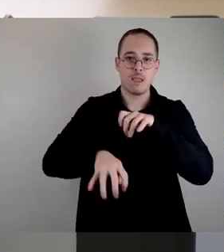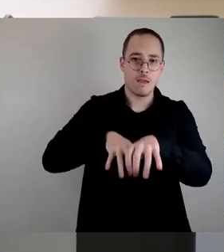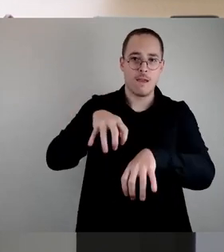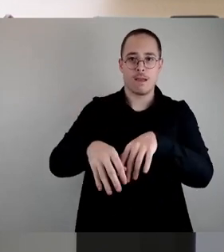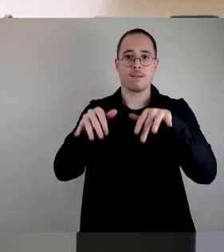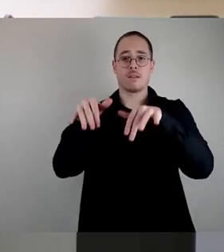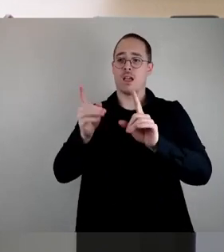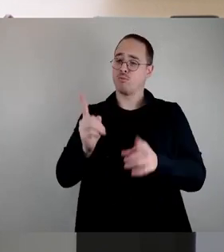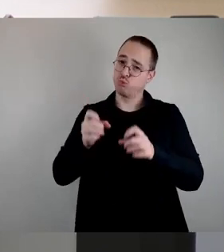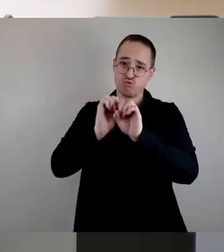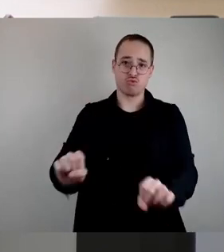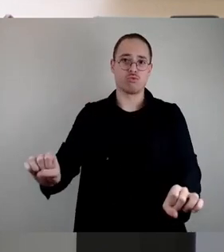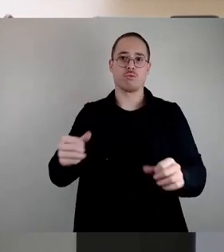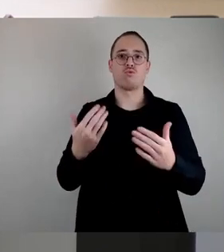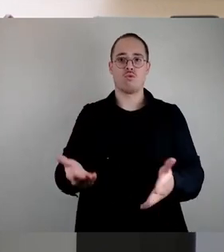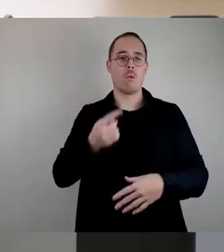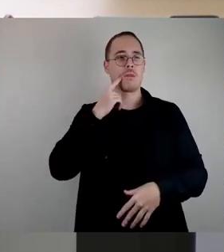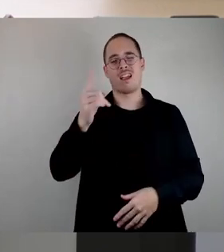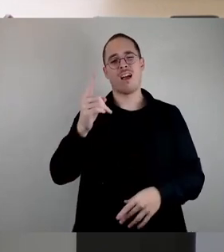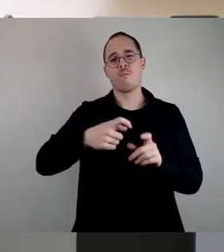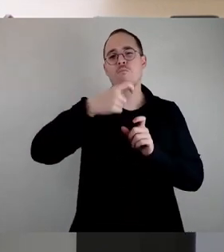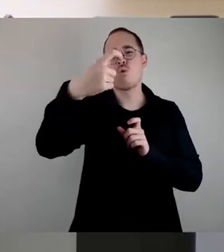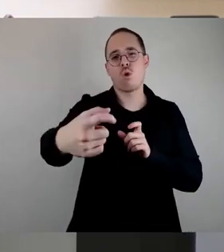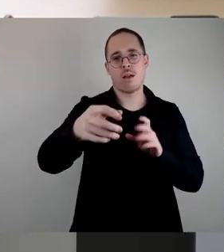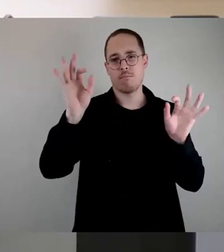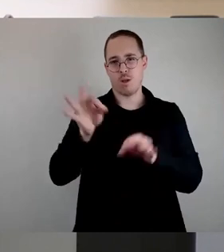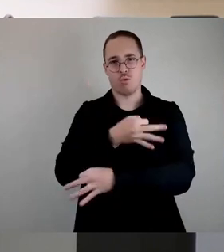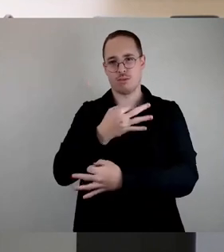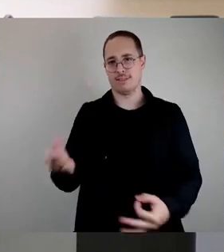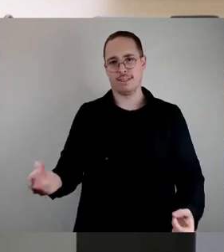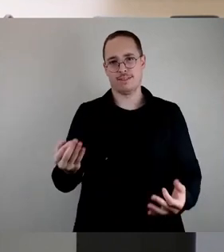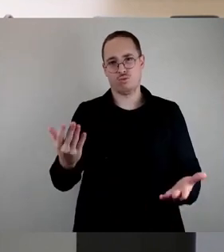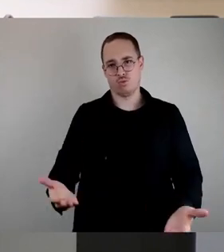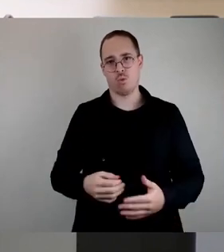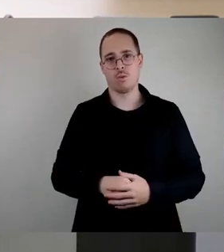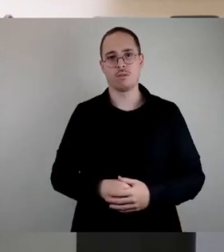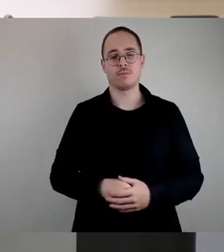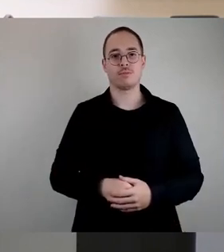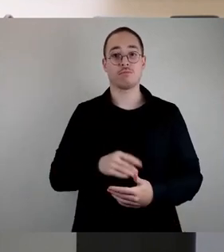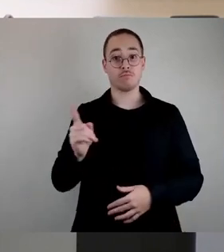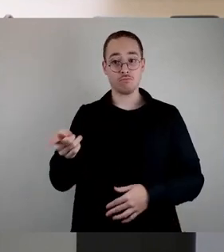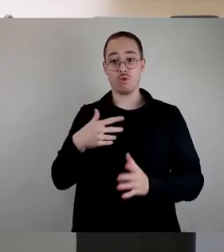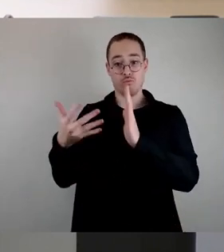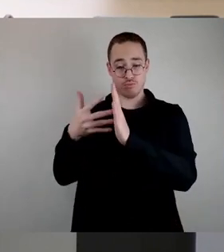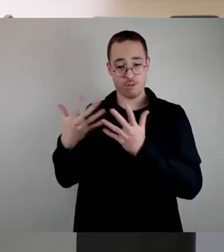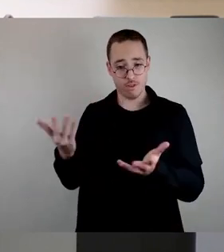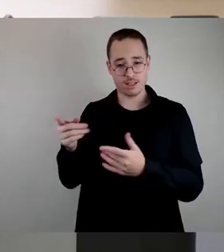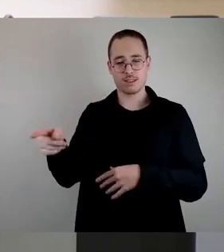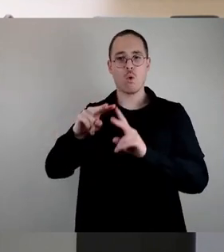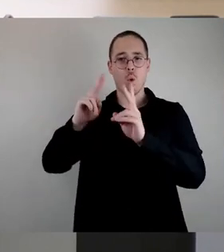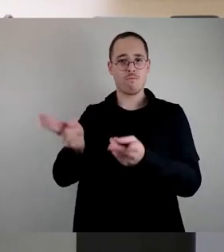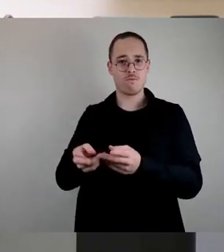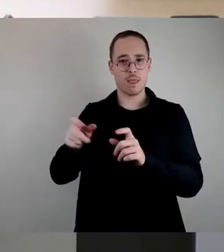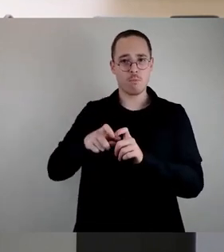braucht eigentlich gar keine Brücke. Ja, und was untersucht worden ist, ist diese Brücke mit Straßenbahn, die Umweltbrücke. Das ist schon länger nicht